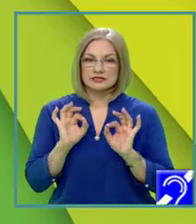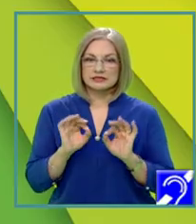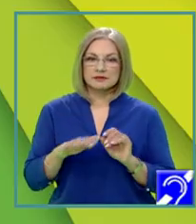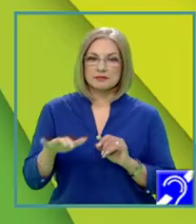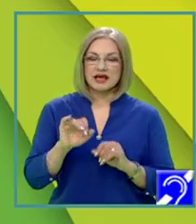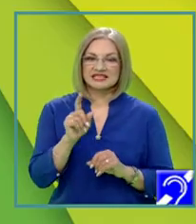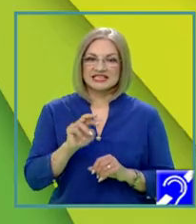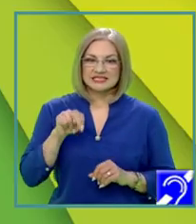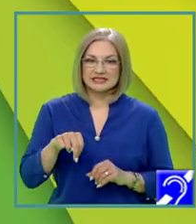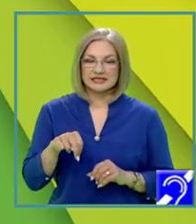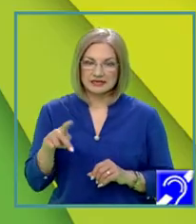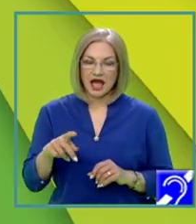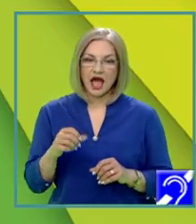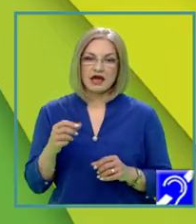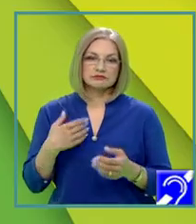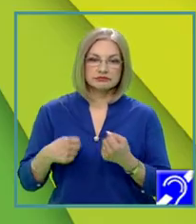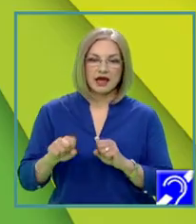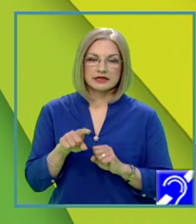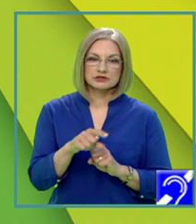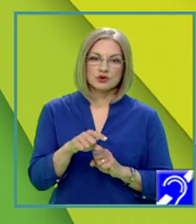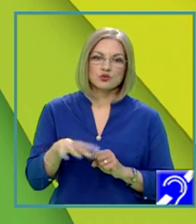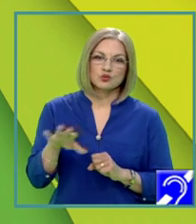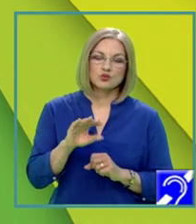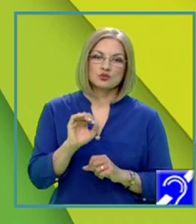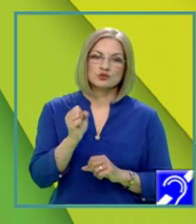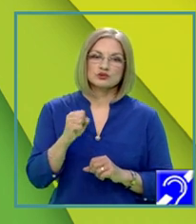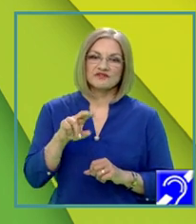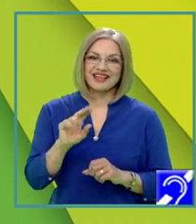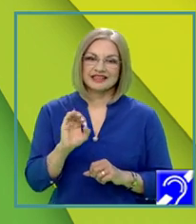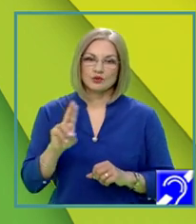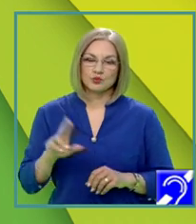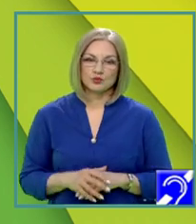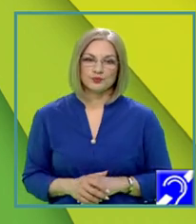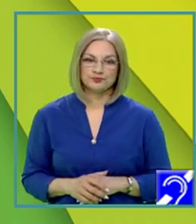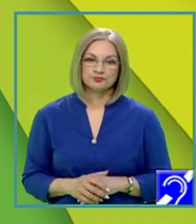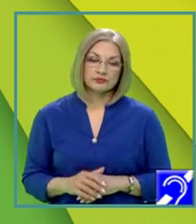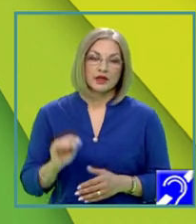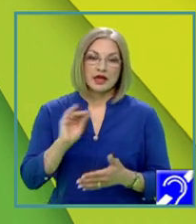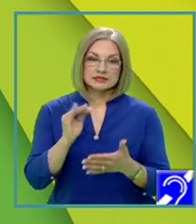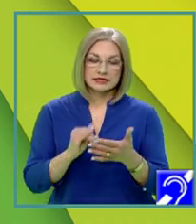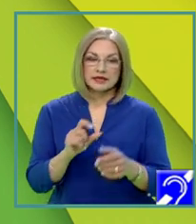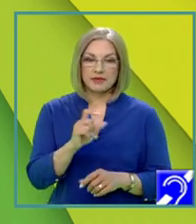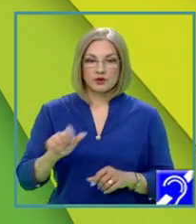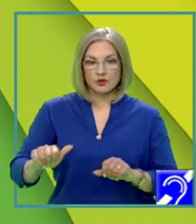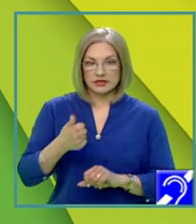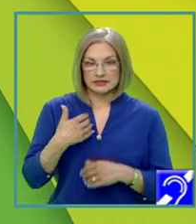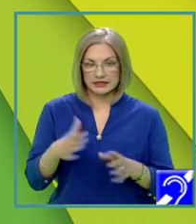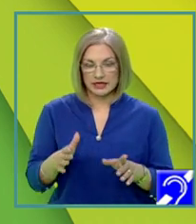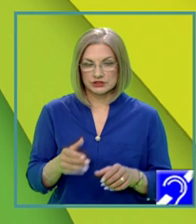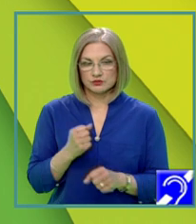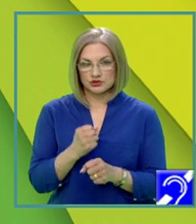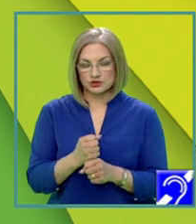acționat cu soluție de sulfat de cupru rescriem ecuația de la sol punctul anterior și lucrând ecuația reacției chimice